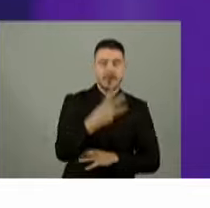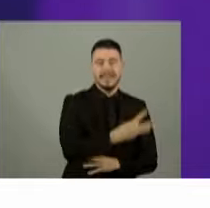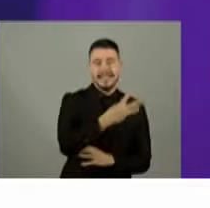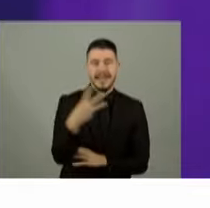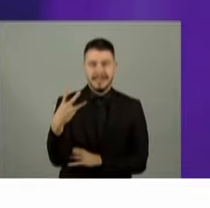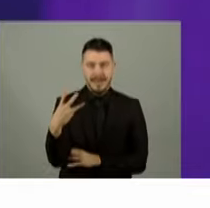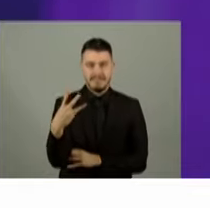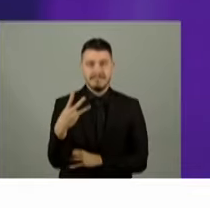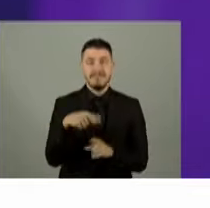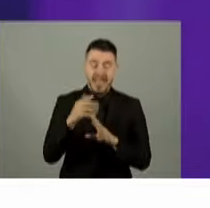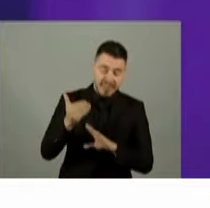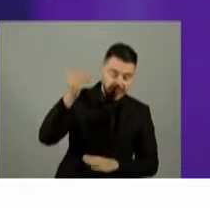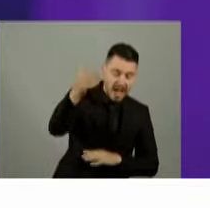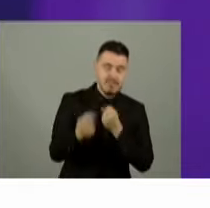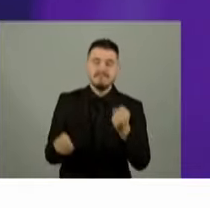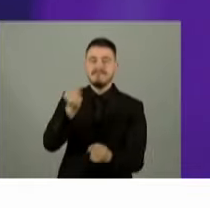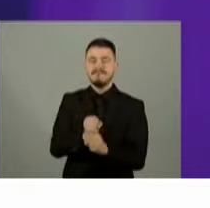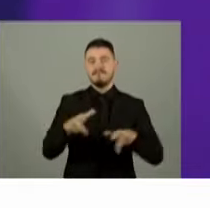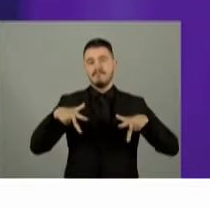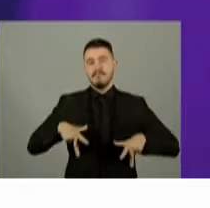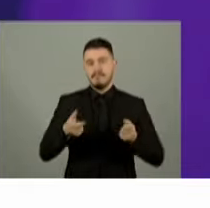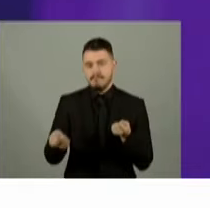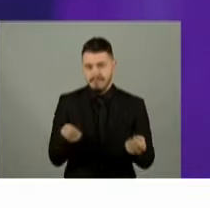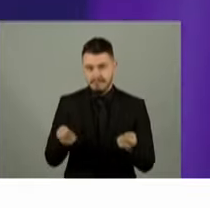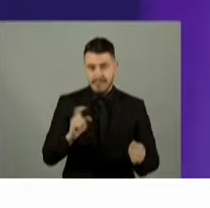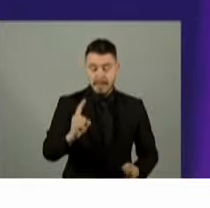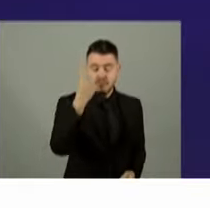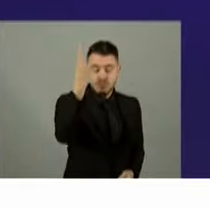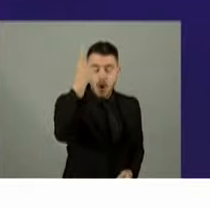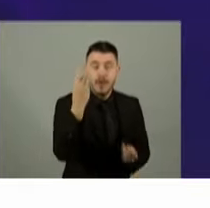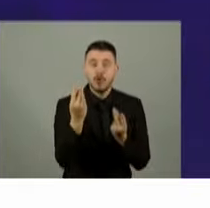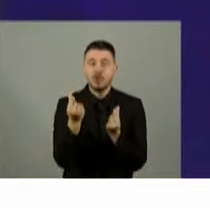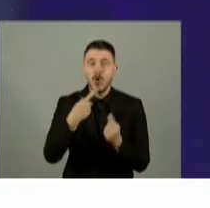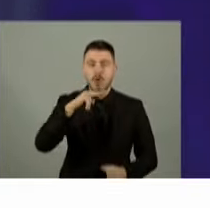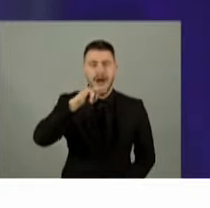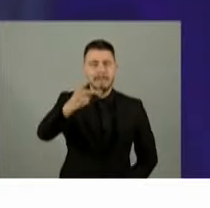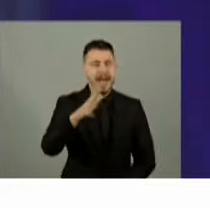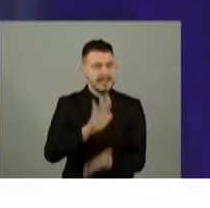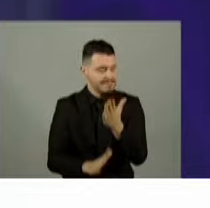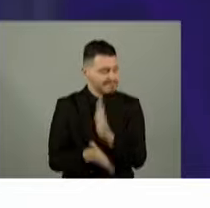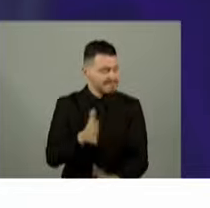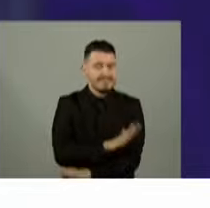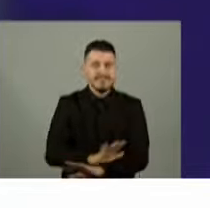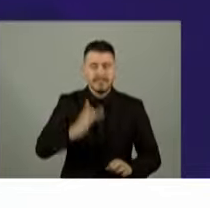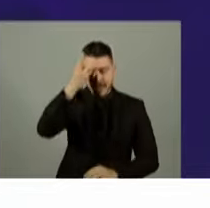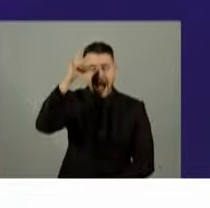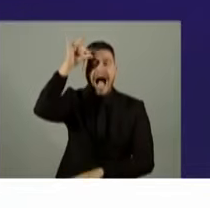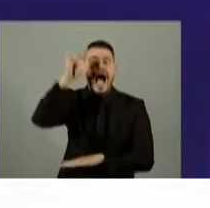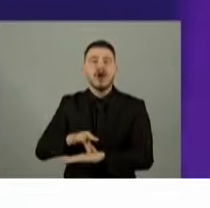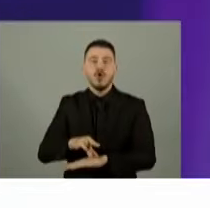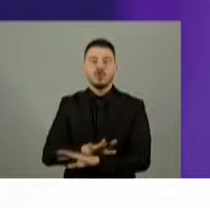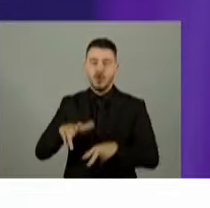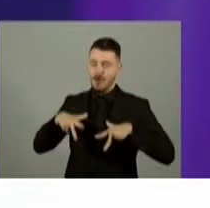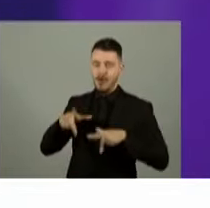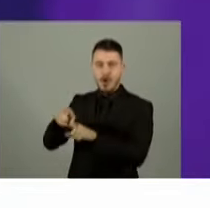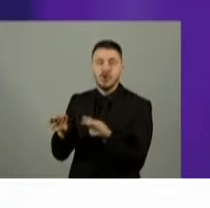να λέει σε αυτούς που τον ψήφισαν την πρώτη φορά ότι δεν ξέρετε πάνω κάτω τι ψήφισατε, έναν άγνωστο χ. Βέβαια η Αγγελική ξεκίνησε το ρεπορτάζ